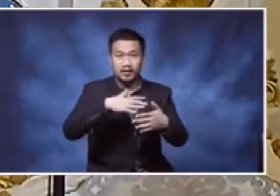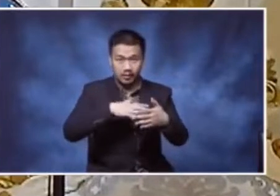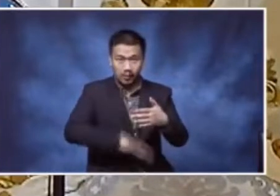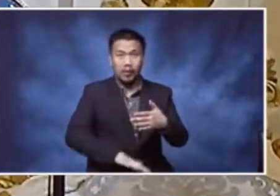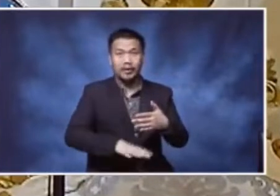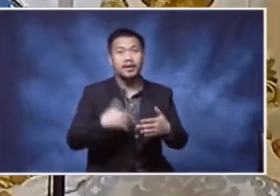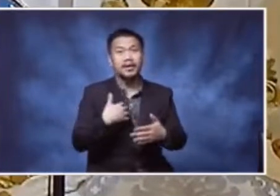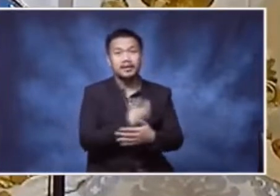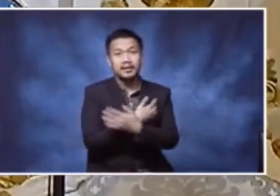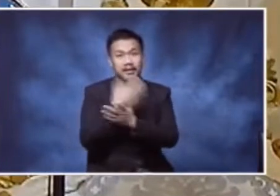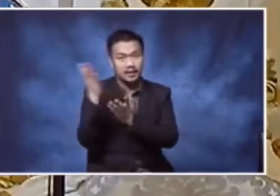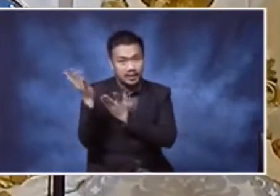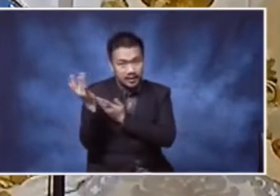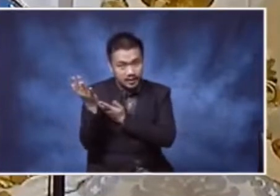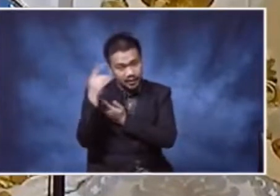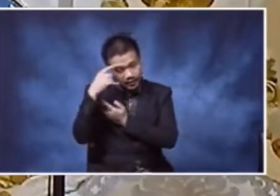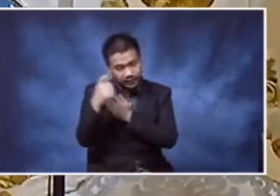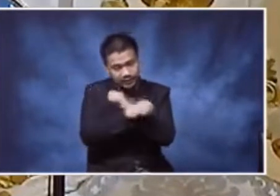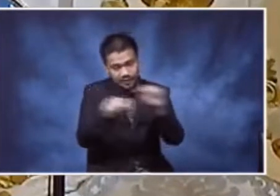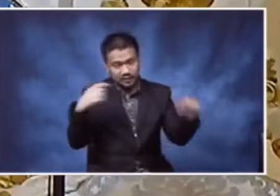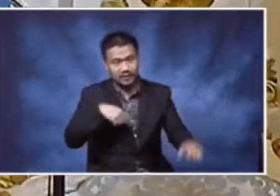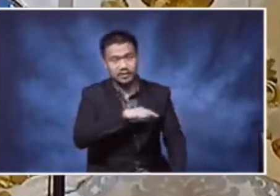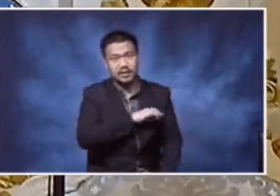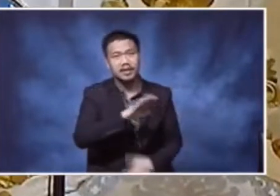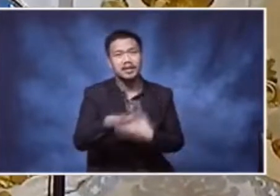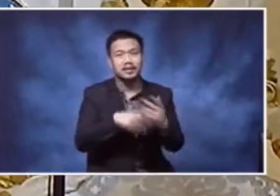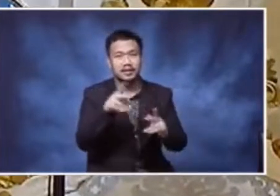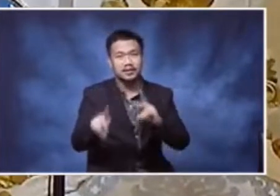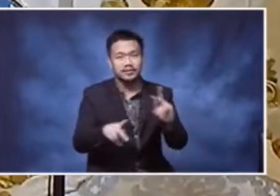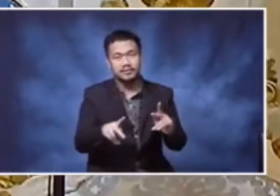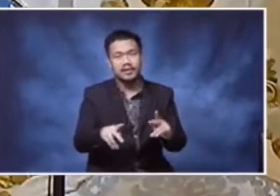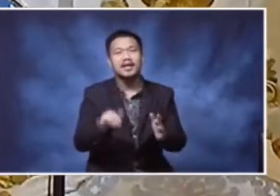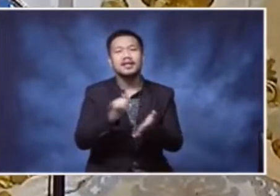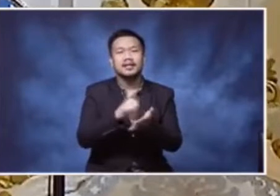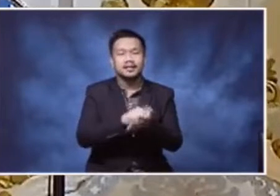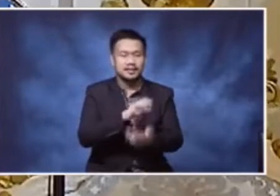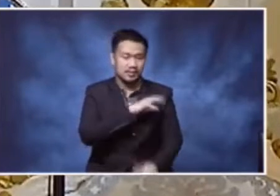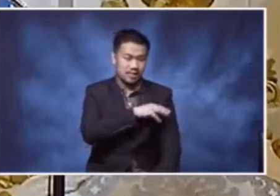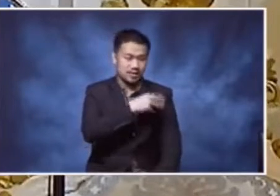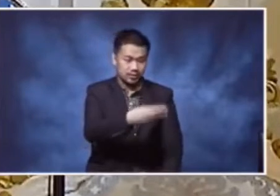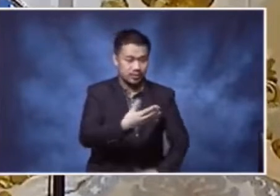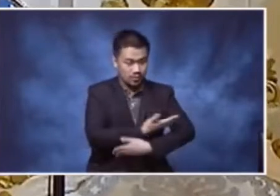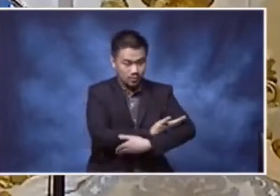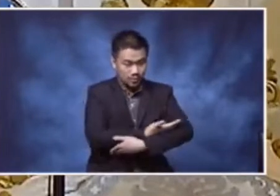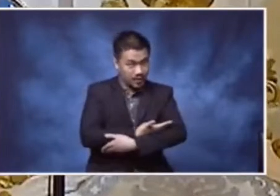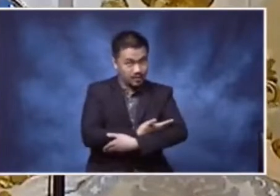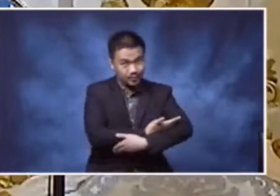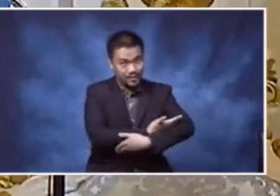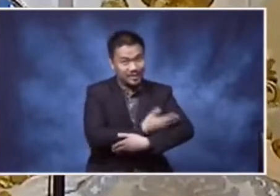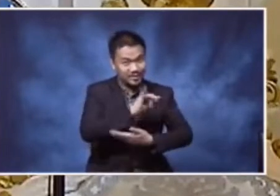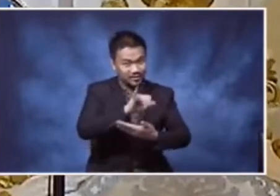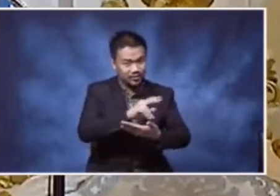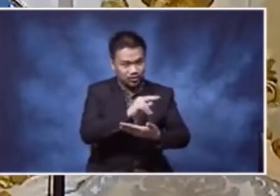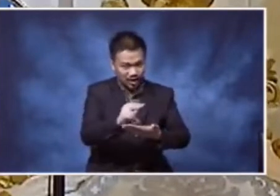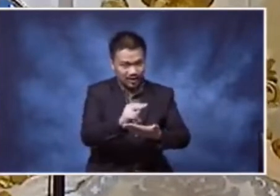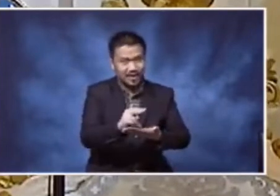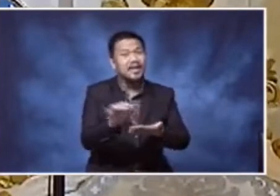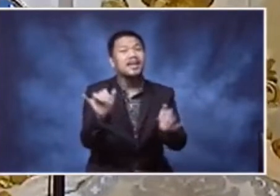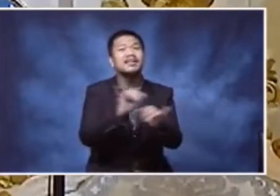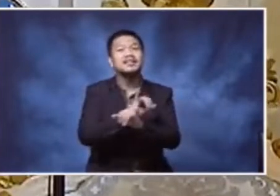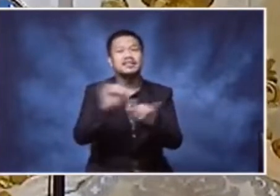para sa ating lahat. Ito yung misyon ng batang ito. At iyan yung misyon nating